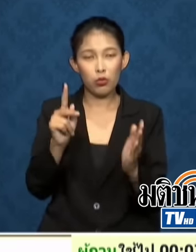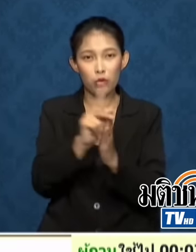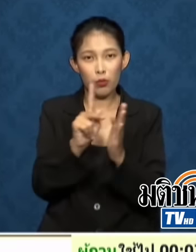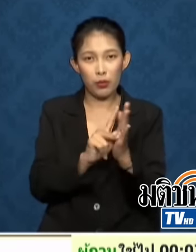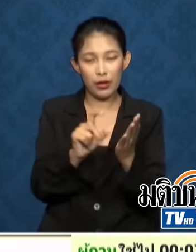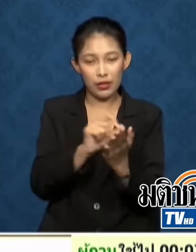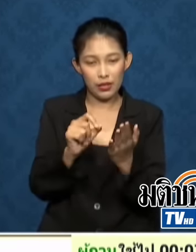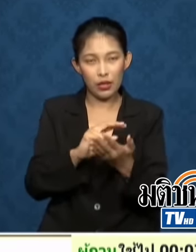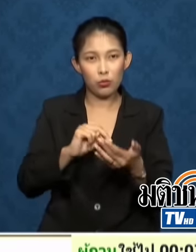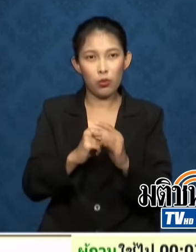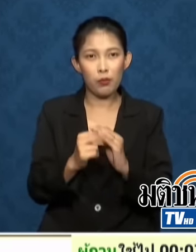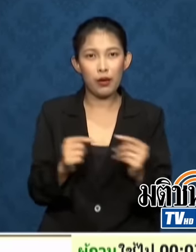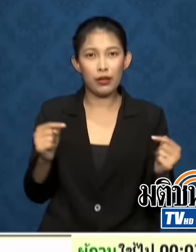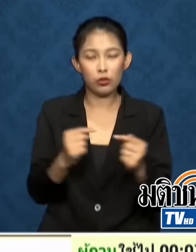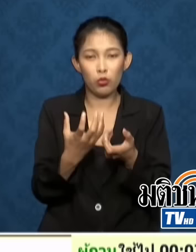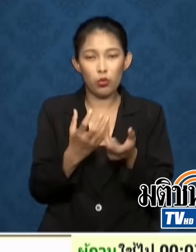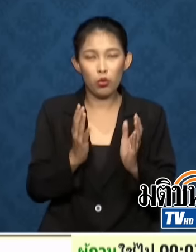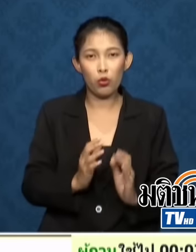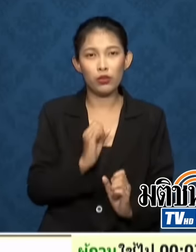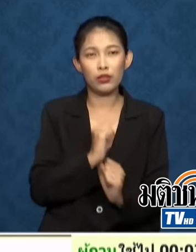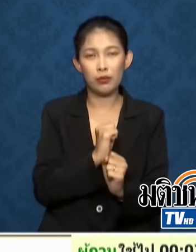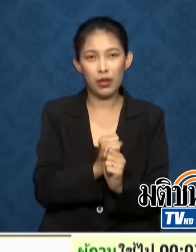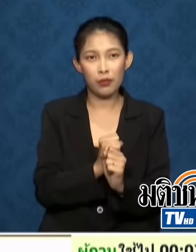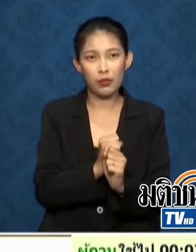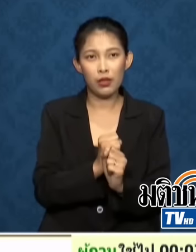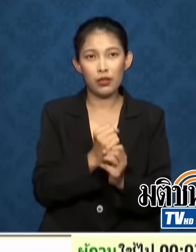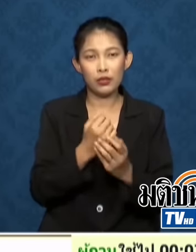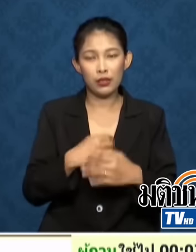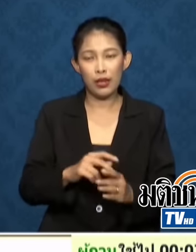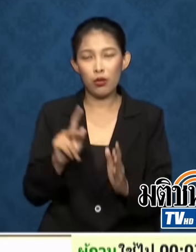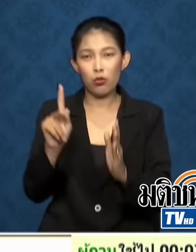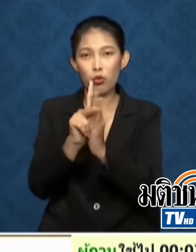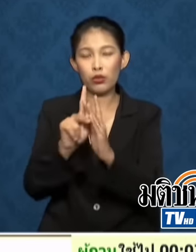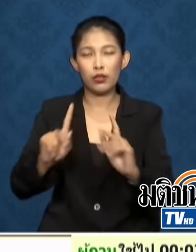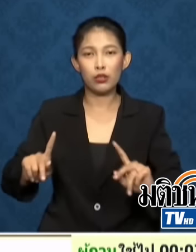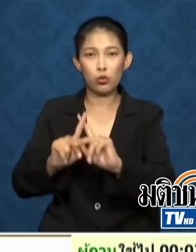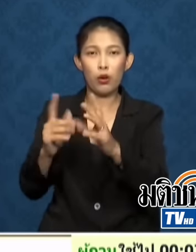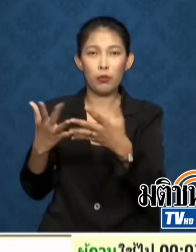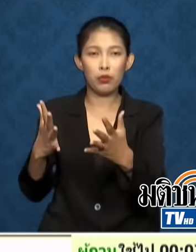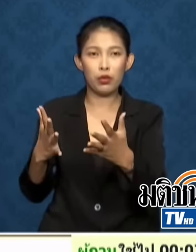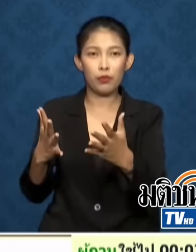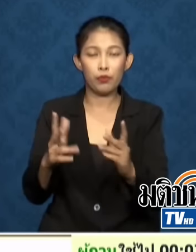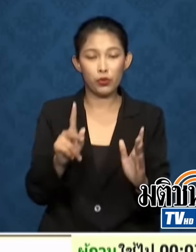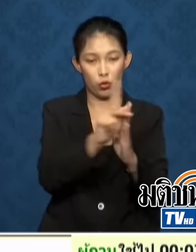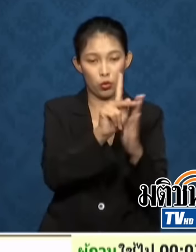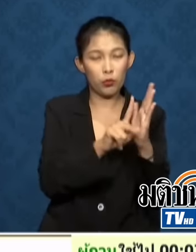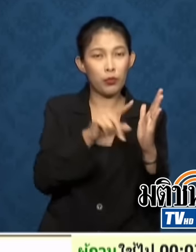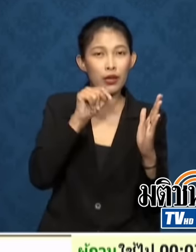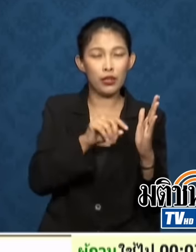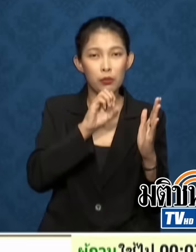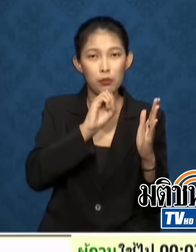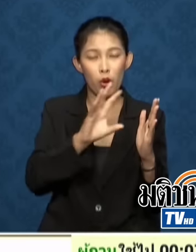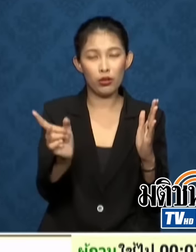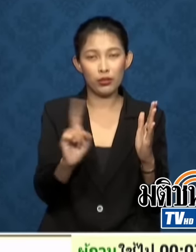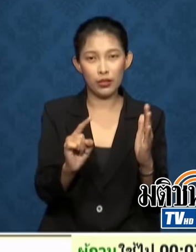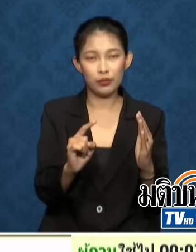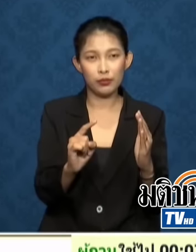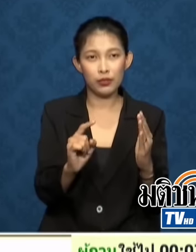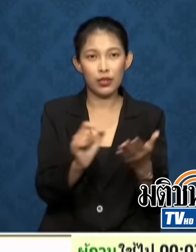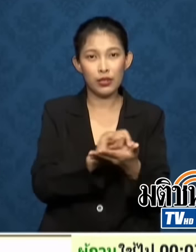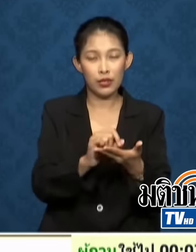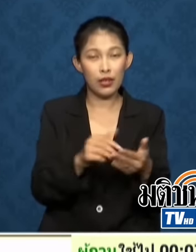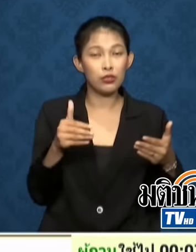ปให้อยู่ในอุ้งมือเจ้าหน้าที่แล้วไม่ไปออกกฎกระทรวงกฎหมายฉบับนี้ได้เขียนบทเฉพาะการว่าจ